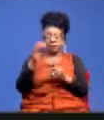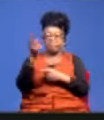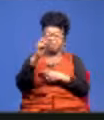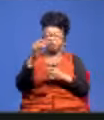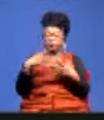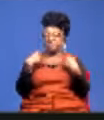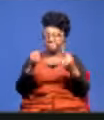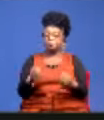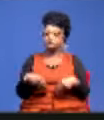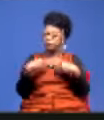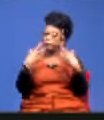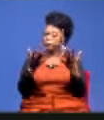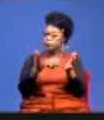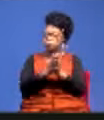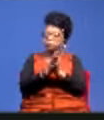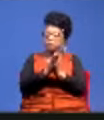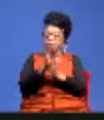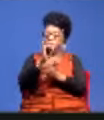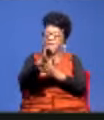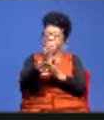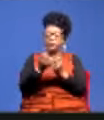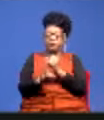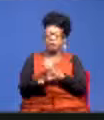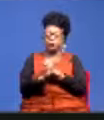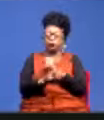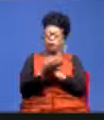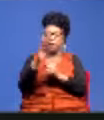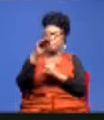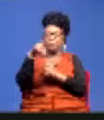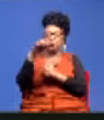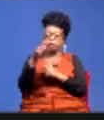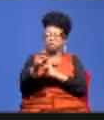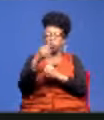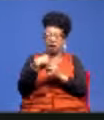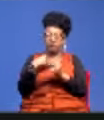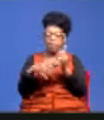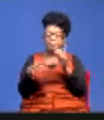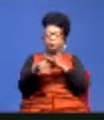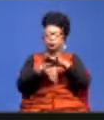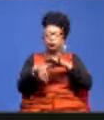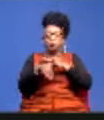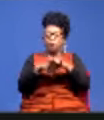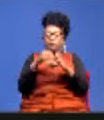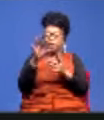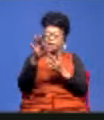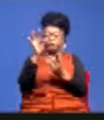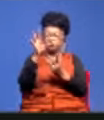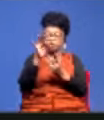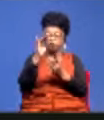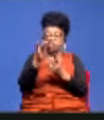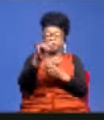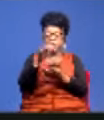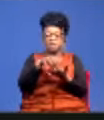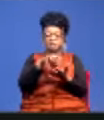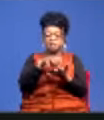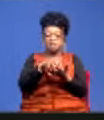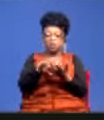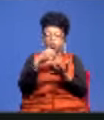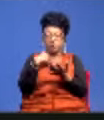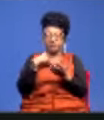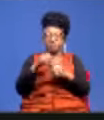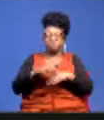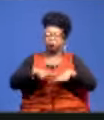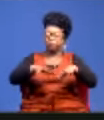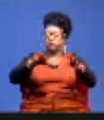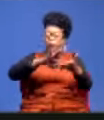us with case definitions for mpox, and we have a protocol for the identification of these cases. We have disseminated all